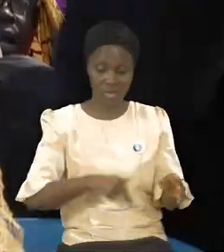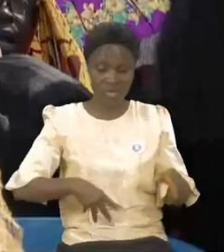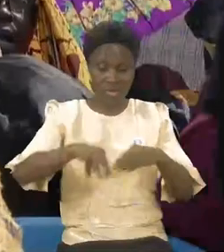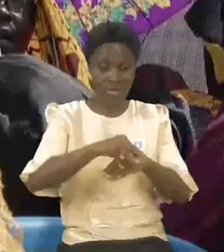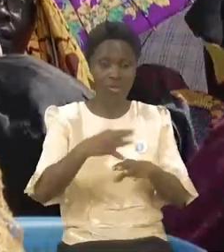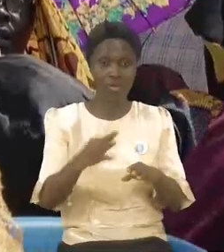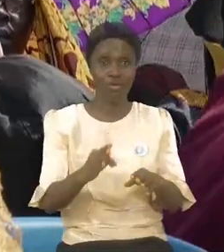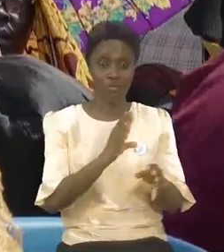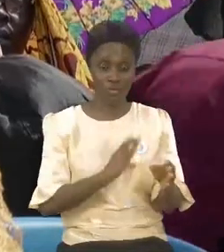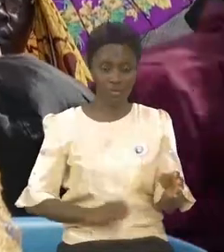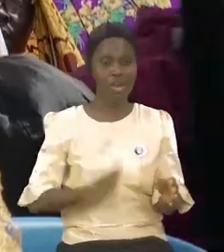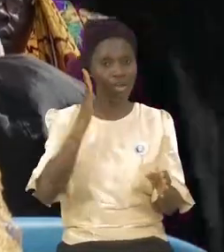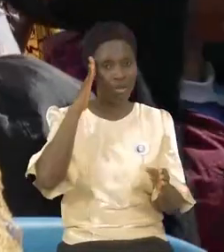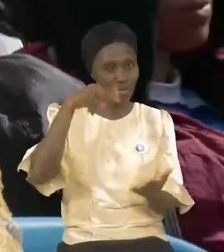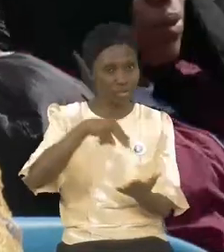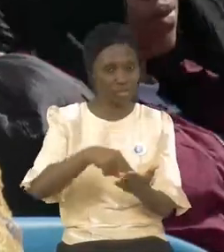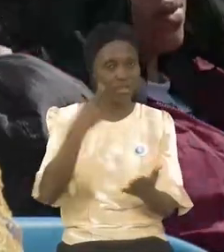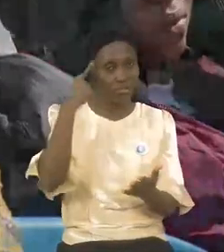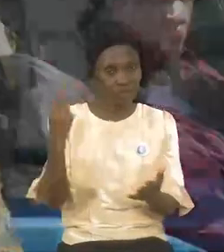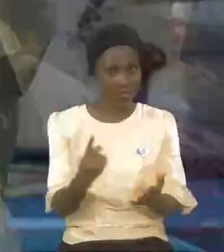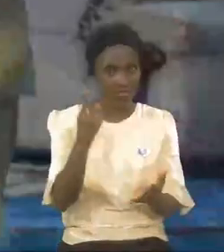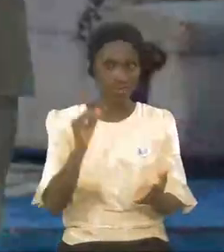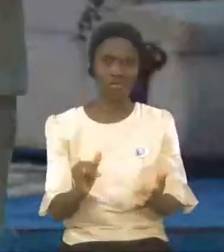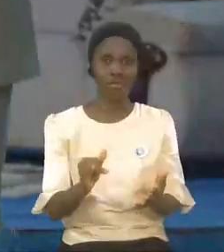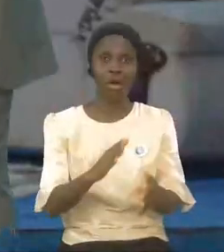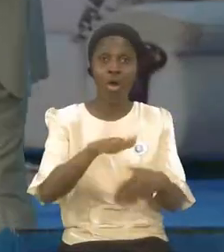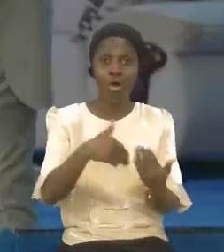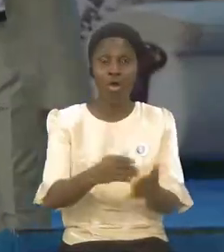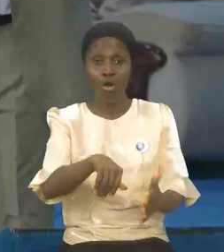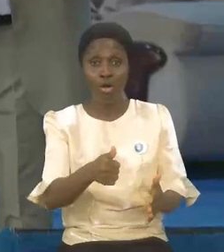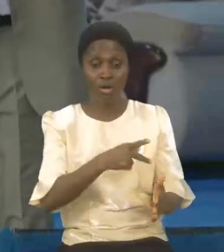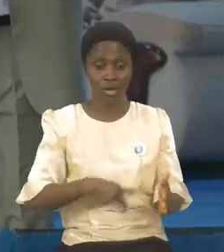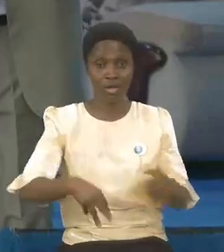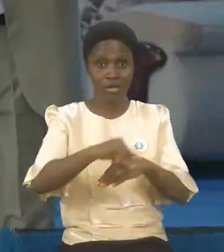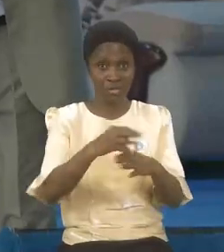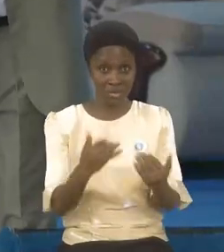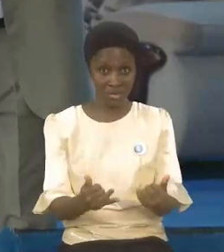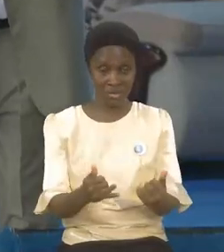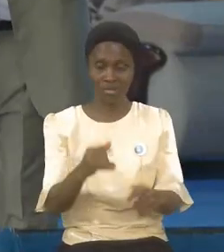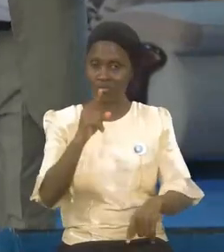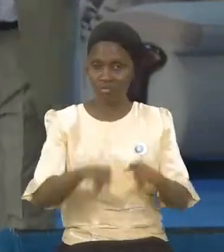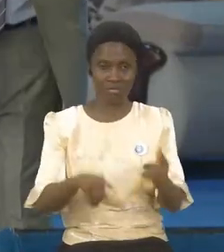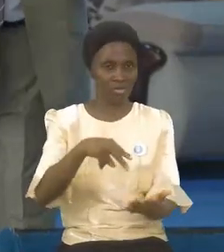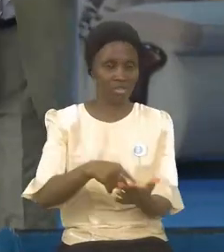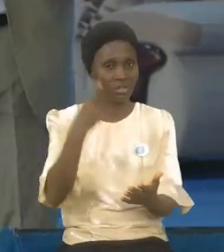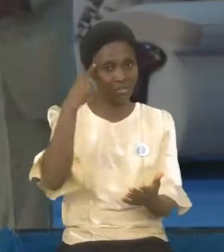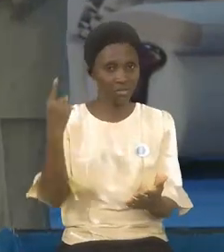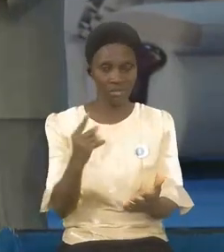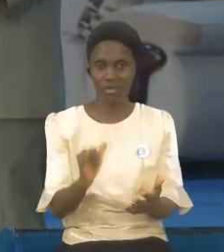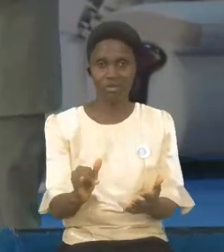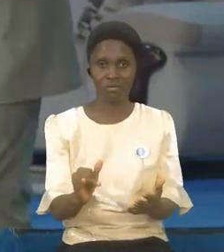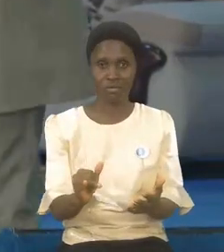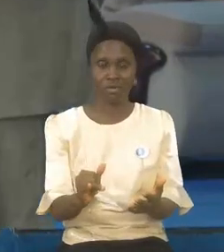subsistera éternellement. Tous les royaumes maintenant ne peuvent pas subsister éternellement. Après quelques années,